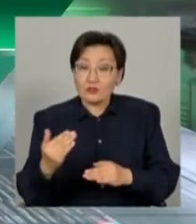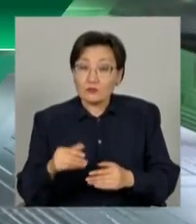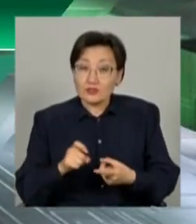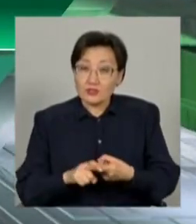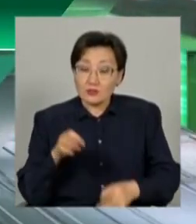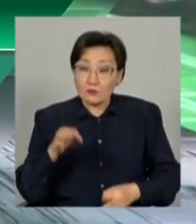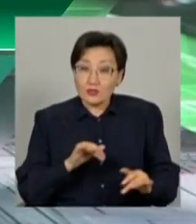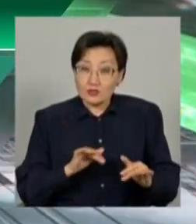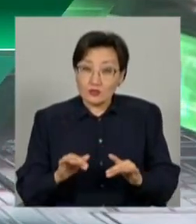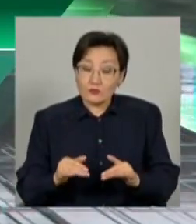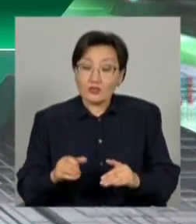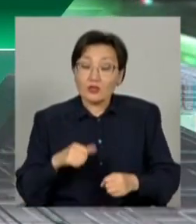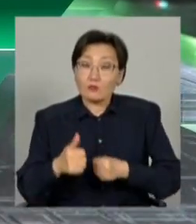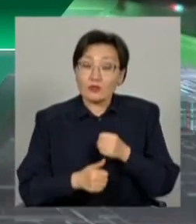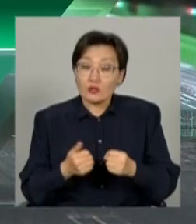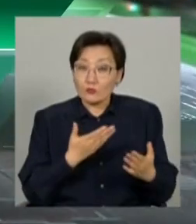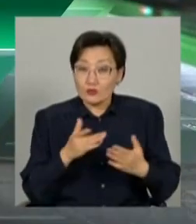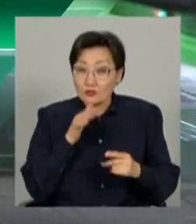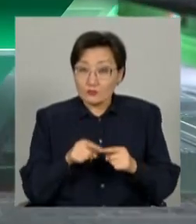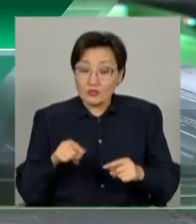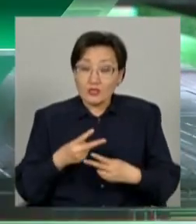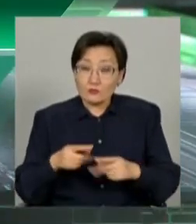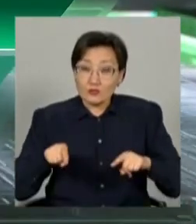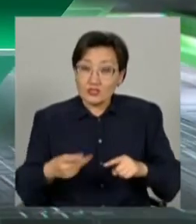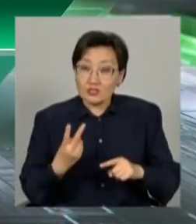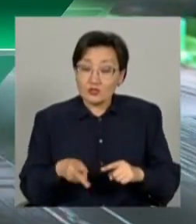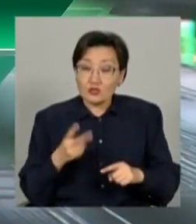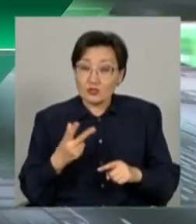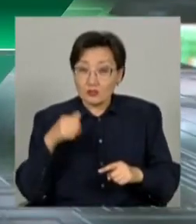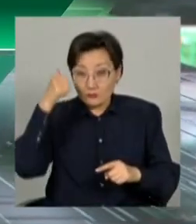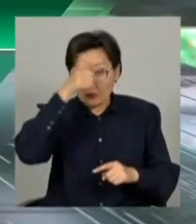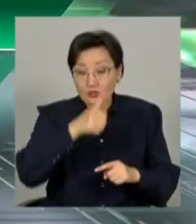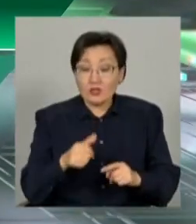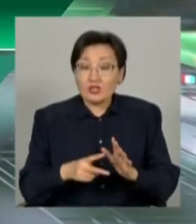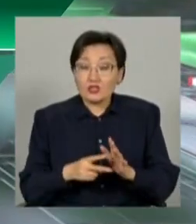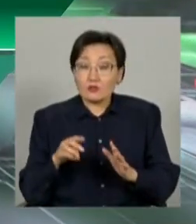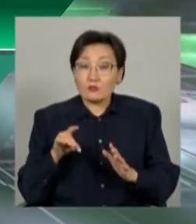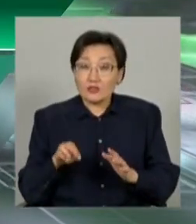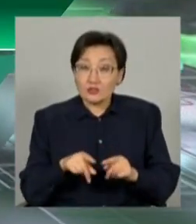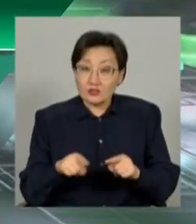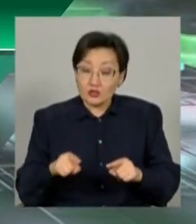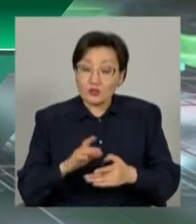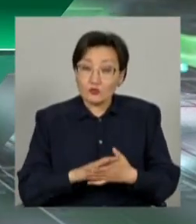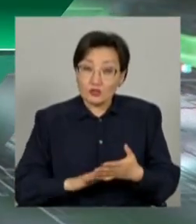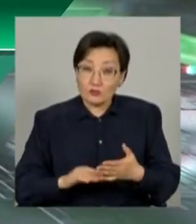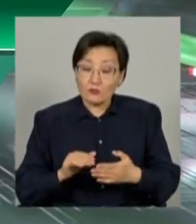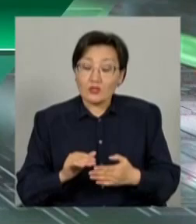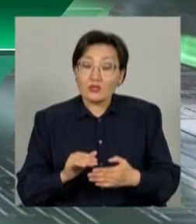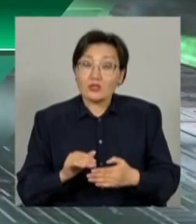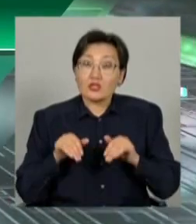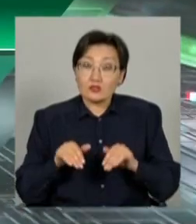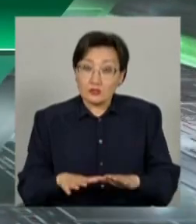қылмыстық іс материалдарымен танысу кезеңінде қамауда ұстау мерзімі 2023 жылдың 7 наурызына дейін ұзарту туралы санкция